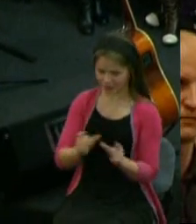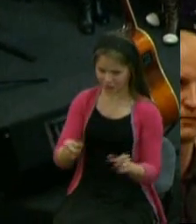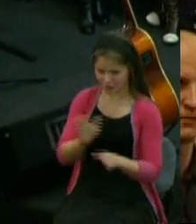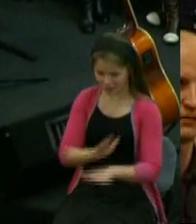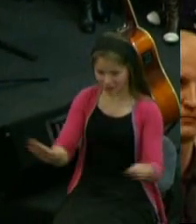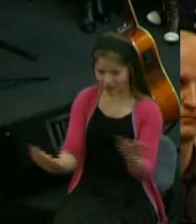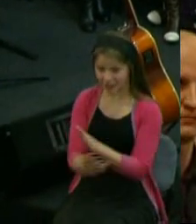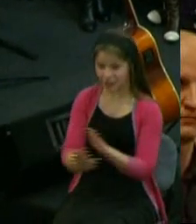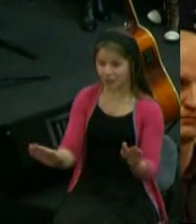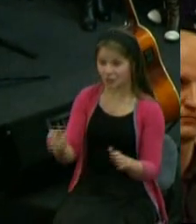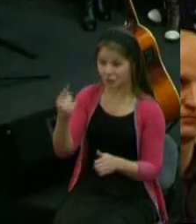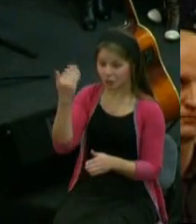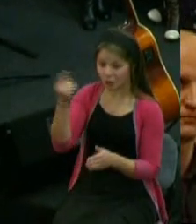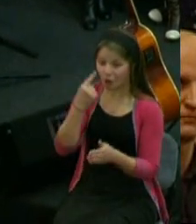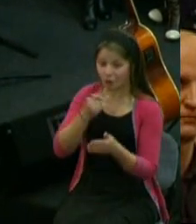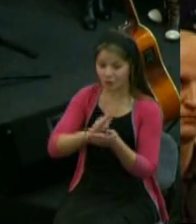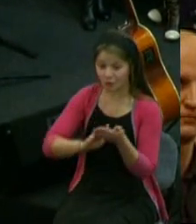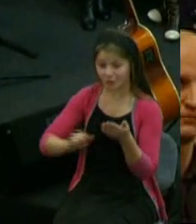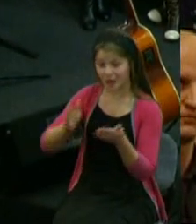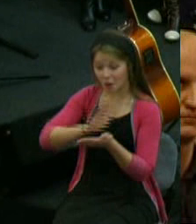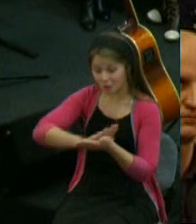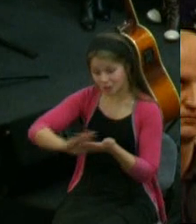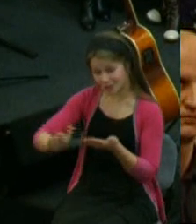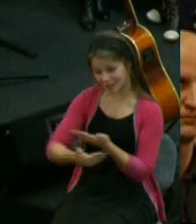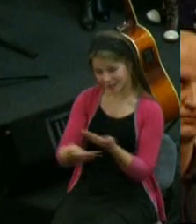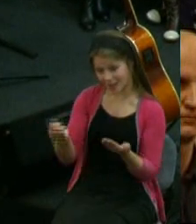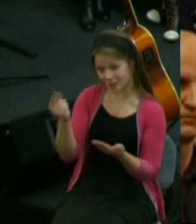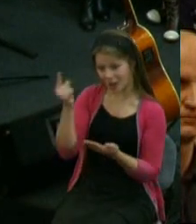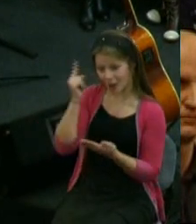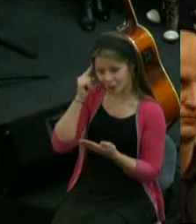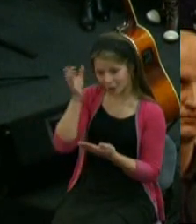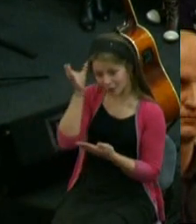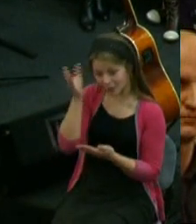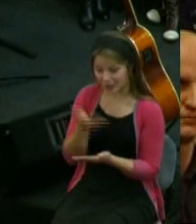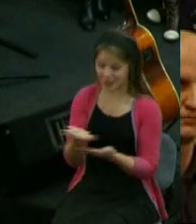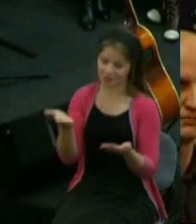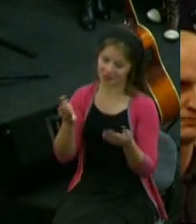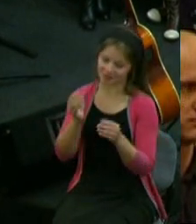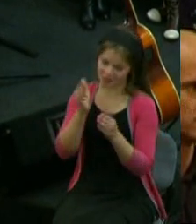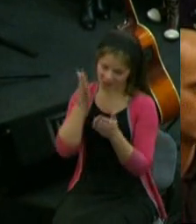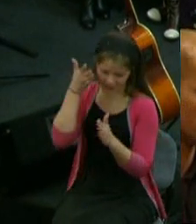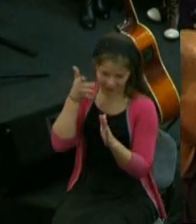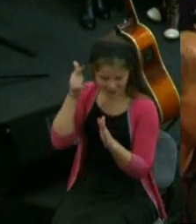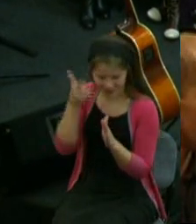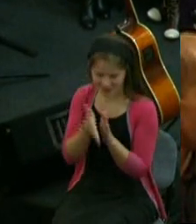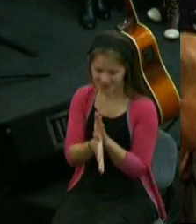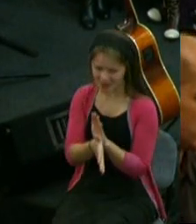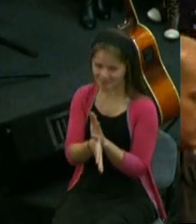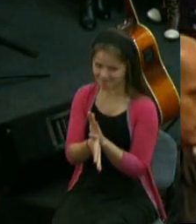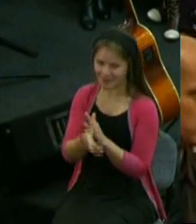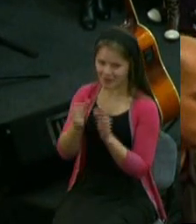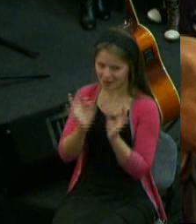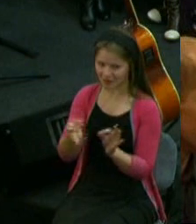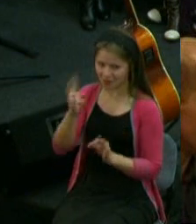наше серце, наш разум. Прийшло просвітління в наш розум, і ми стали розуміти правду Божу. Слава Богу, брати і сестри,